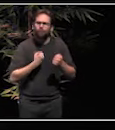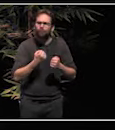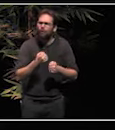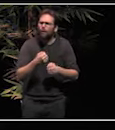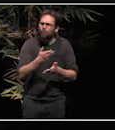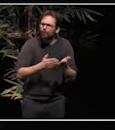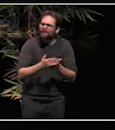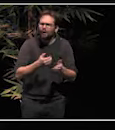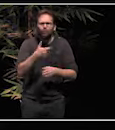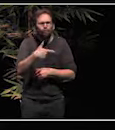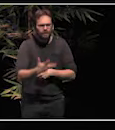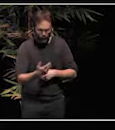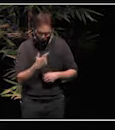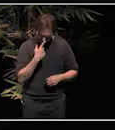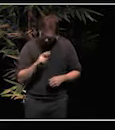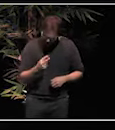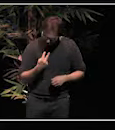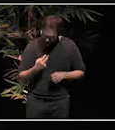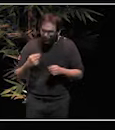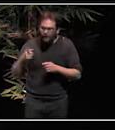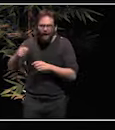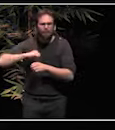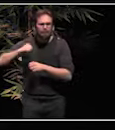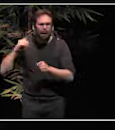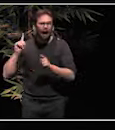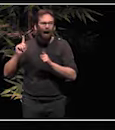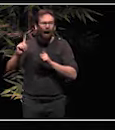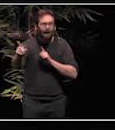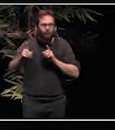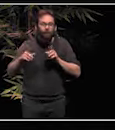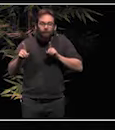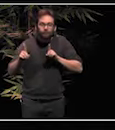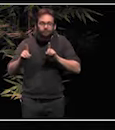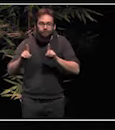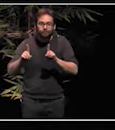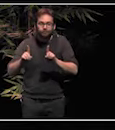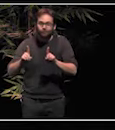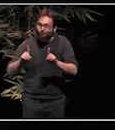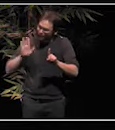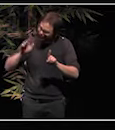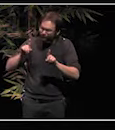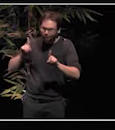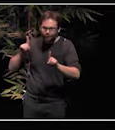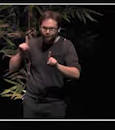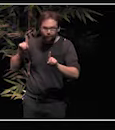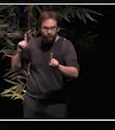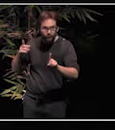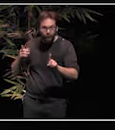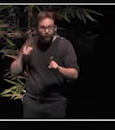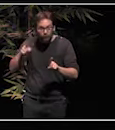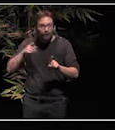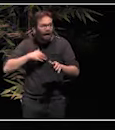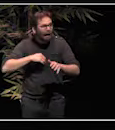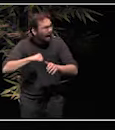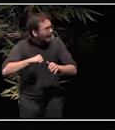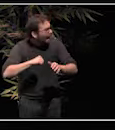tiers, en fait, je commence à regagner des places sur les hommes. Et puis, eux, ils sont partis pleine balle, donc ils sont fatigués, ils vont moins vite. Et moi, vu que j'ai